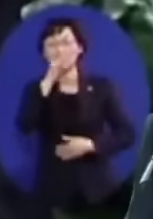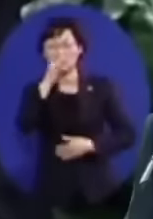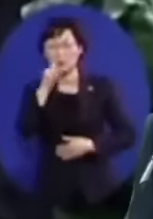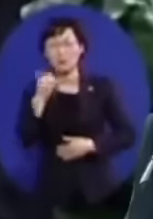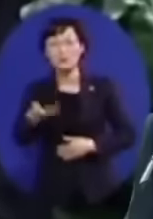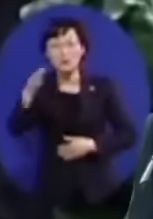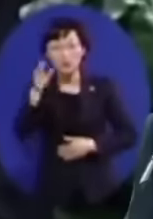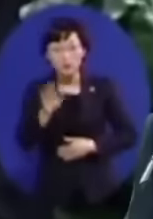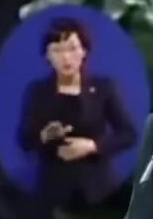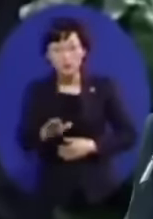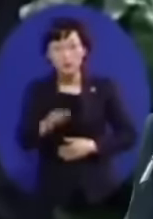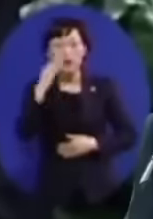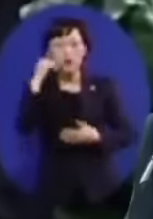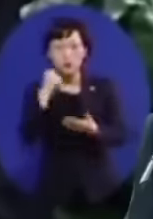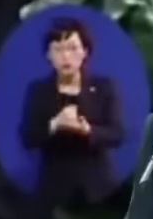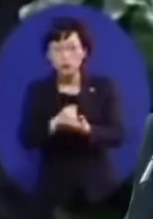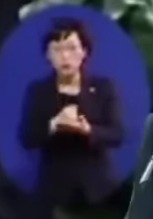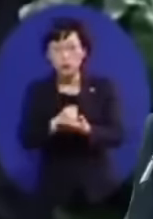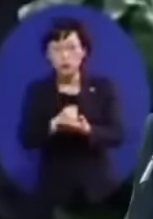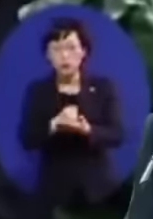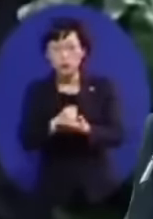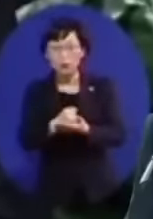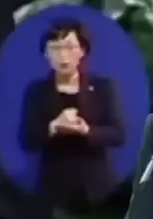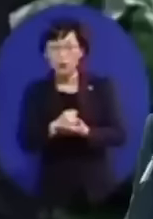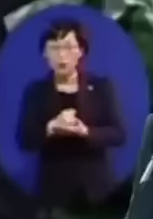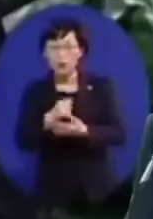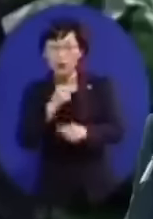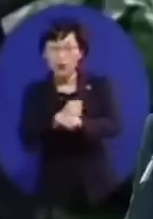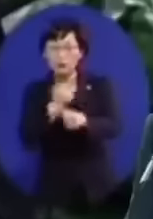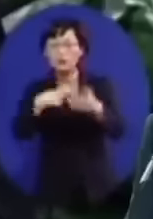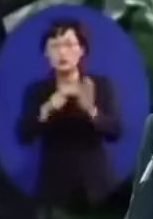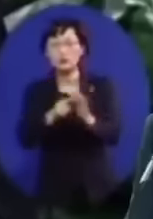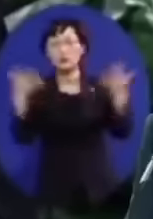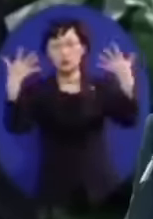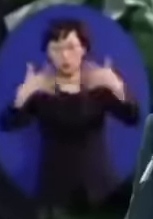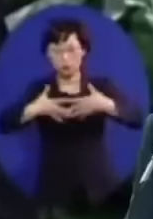그러나 형통하게 사는 데는 조건이 있습니다.